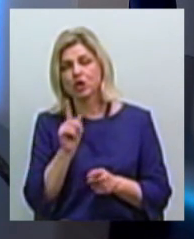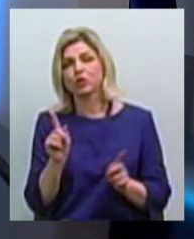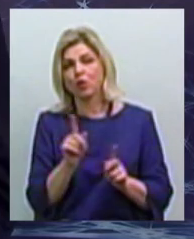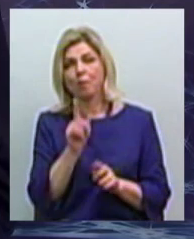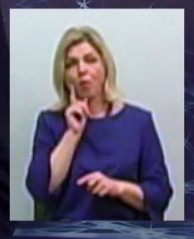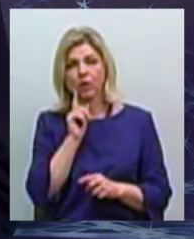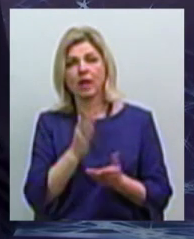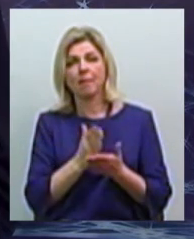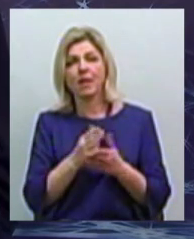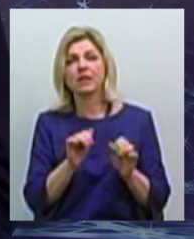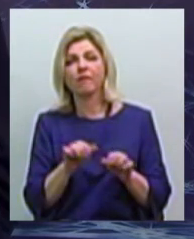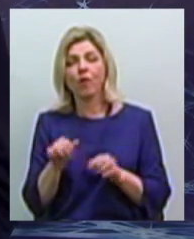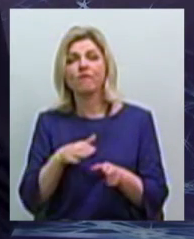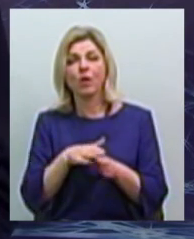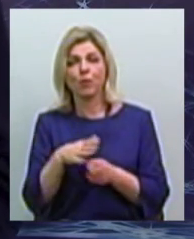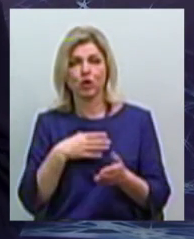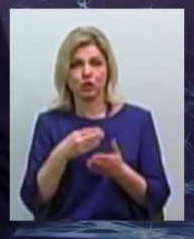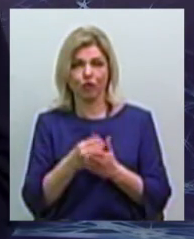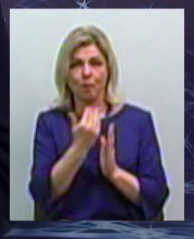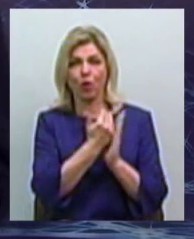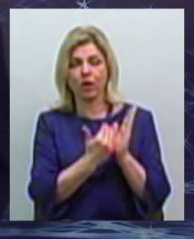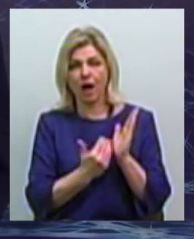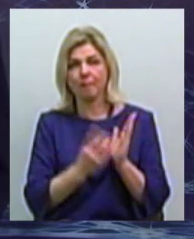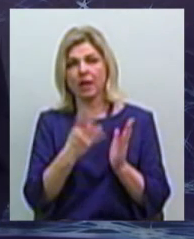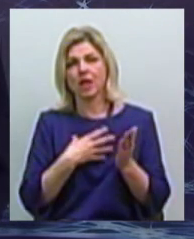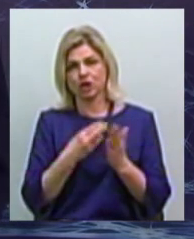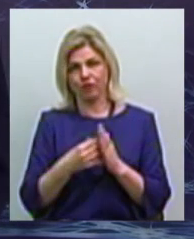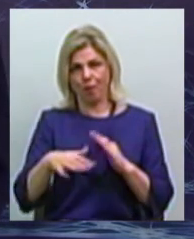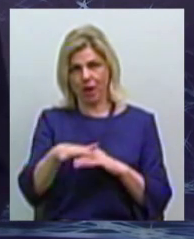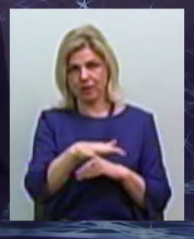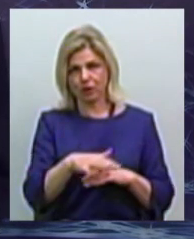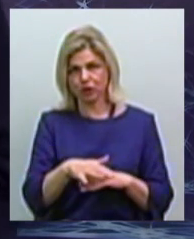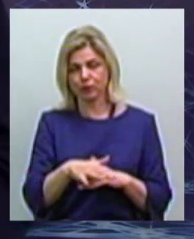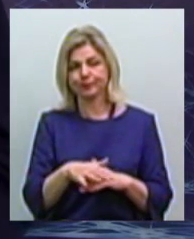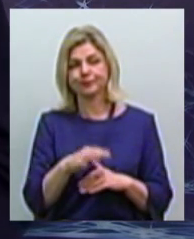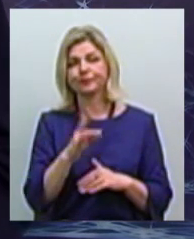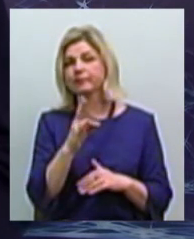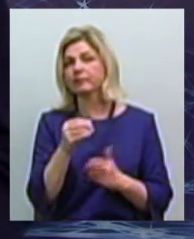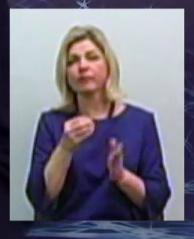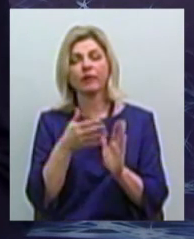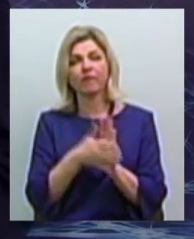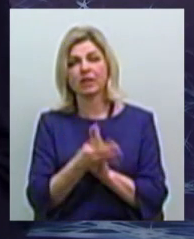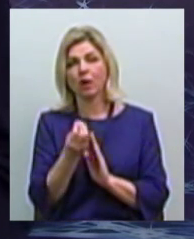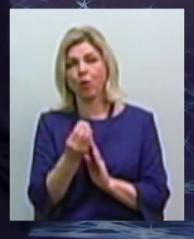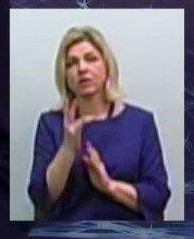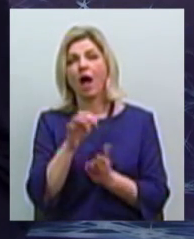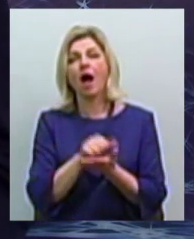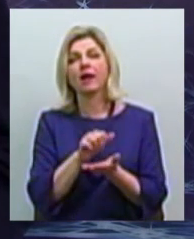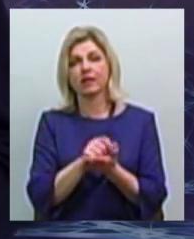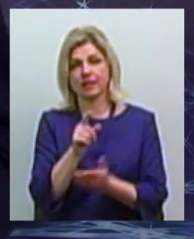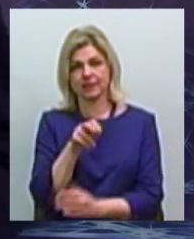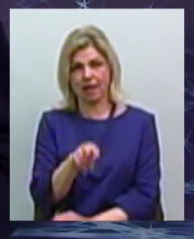молодь мала змогу реалізовувати свої проекти на власному майданчику, а не витрачати свої кошти на оренду